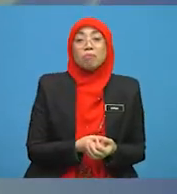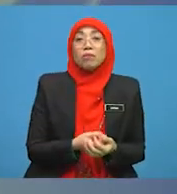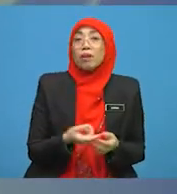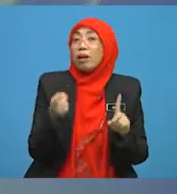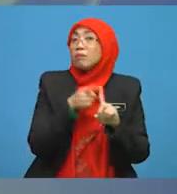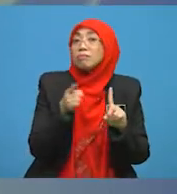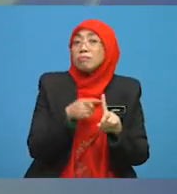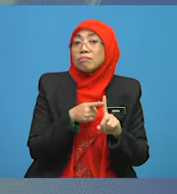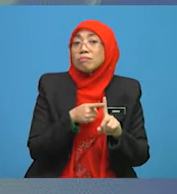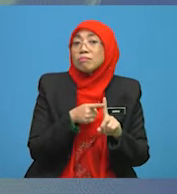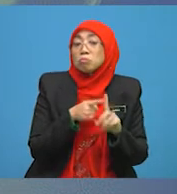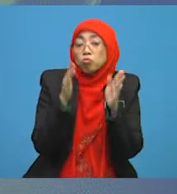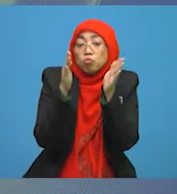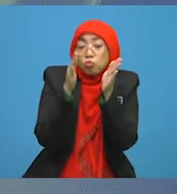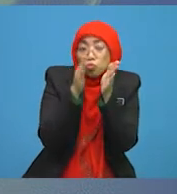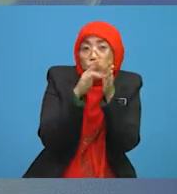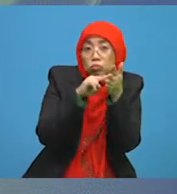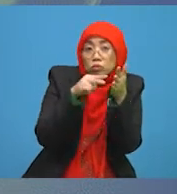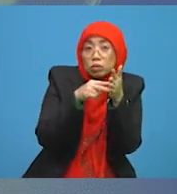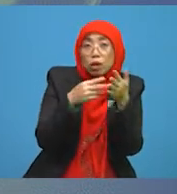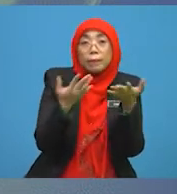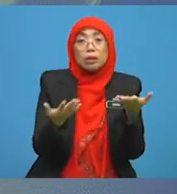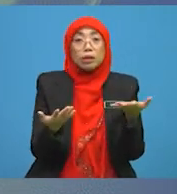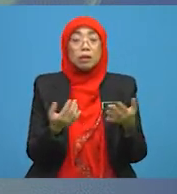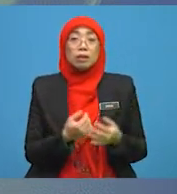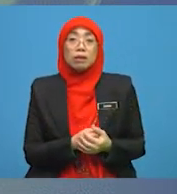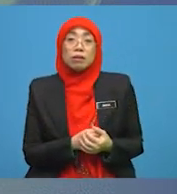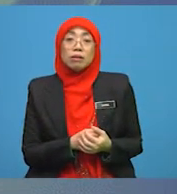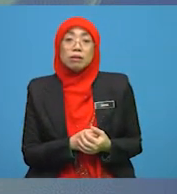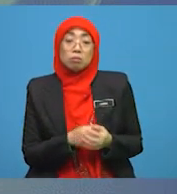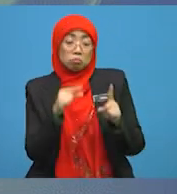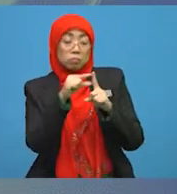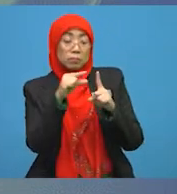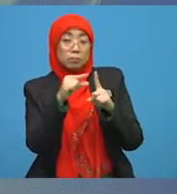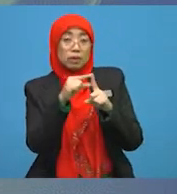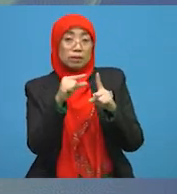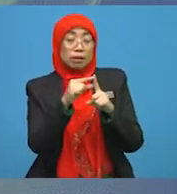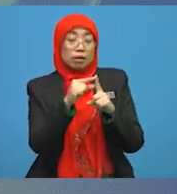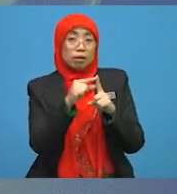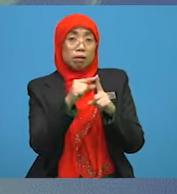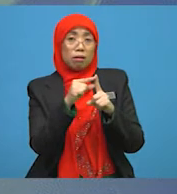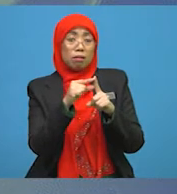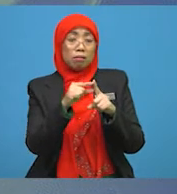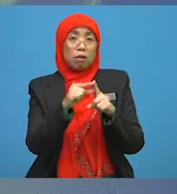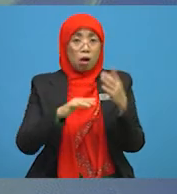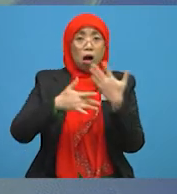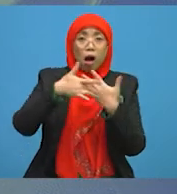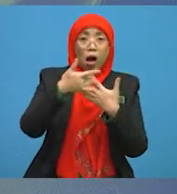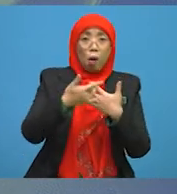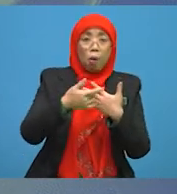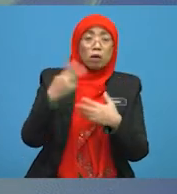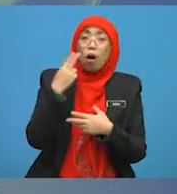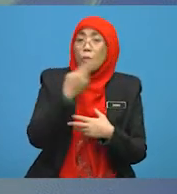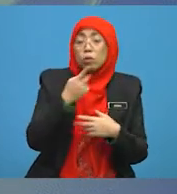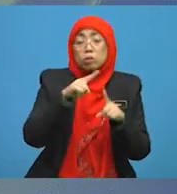pertama ialah penyempitan makna. Hal ini bermaksud perkataan yang pada asalnya memiliki